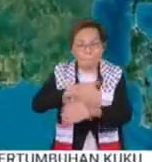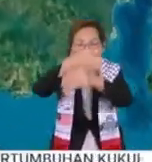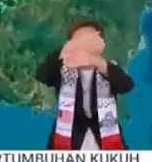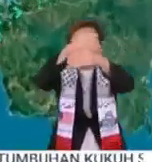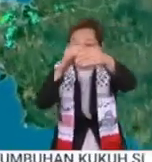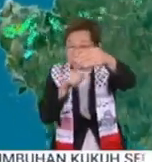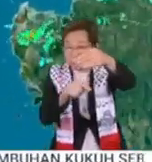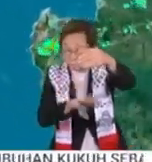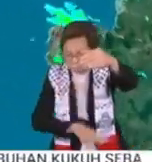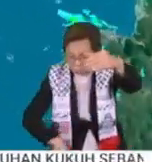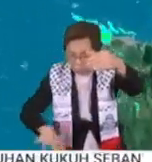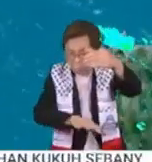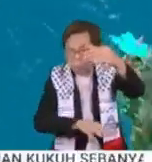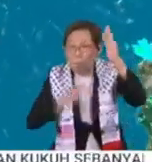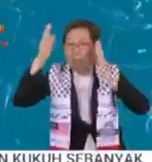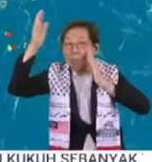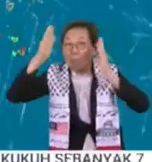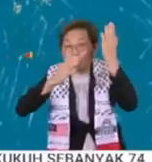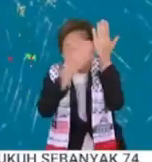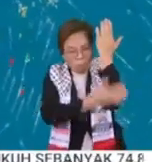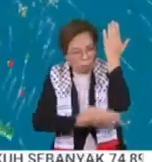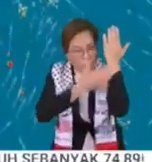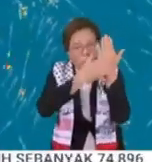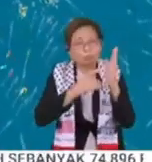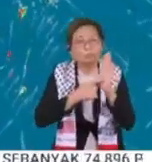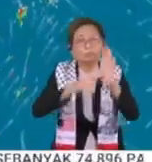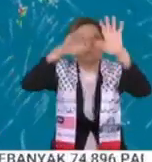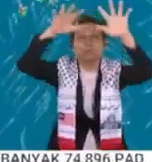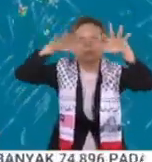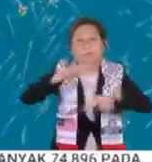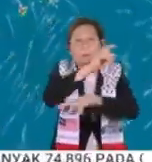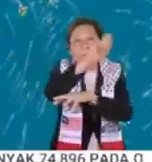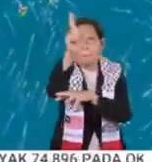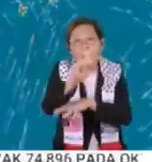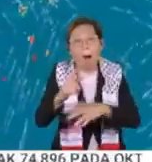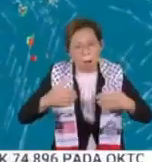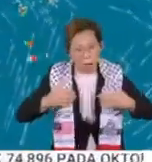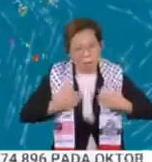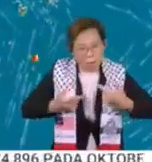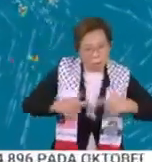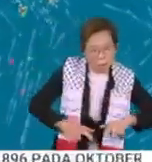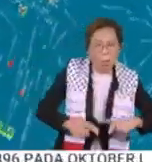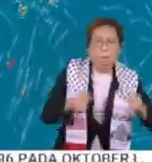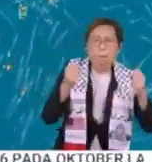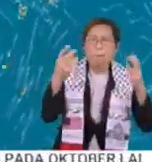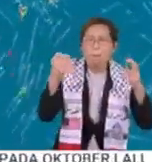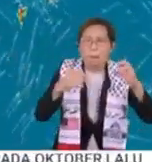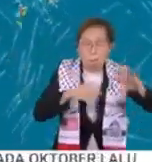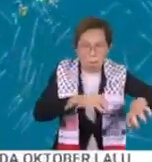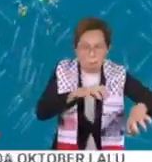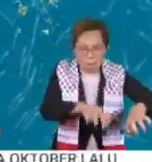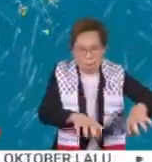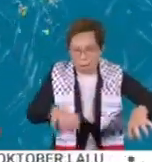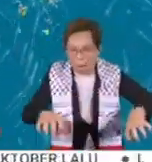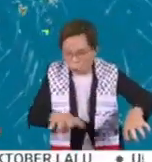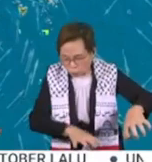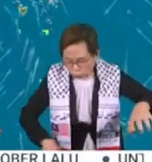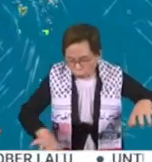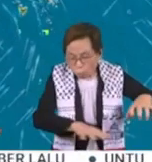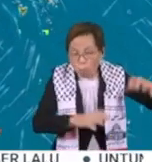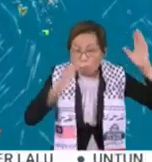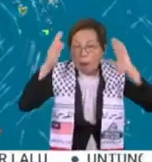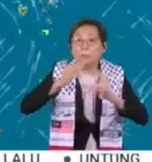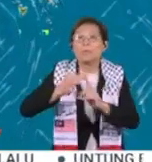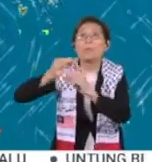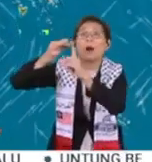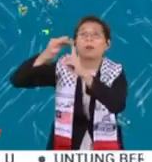semasa di Semenanjung Malaysia menunjukkan keadaan hujan dan ribut petir yang masih lagi berlaku di kebanyakan tempat di seluruh negara, terutamanya